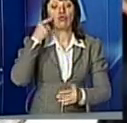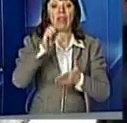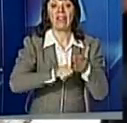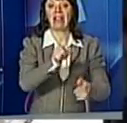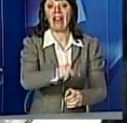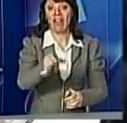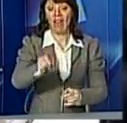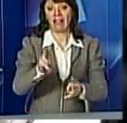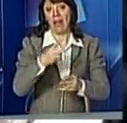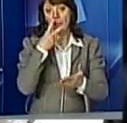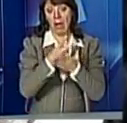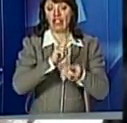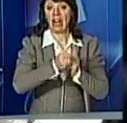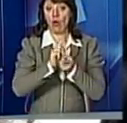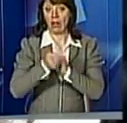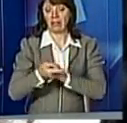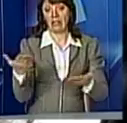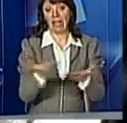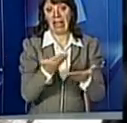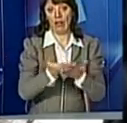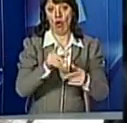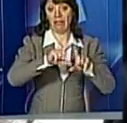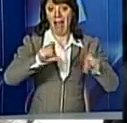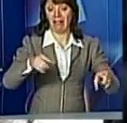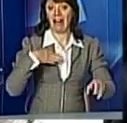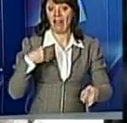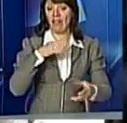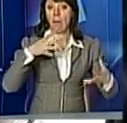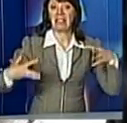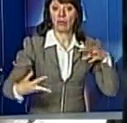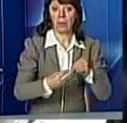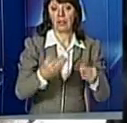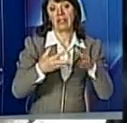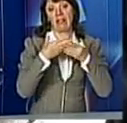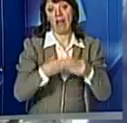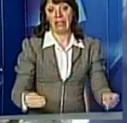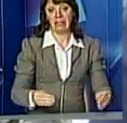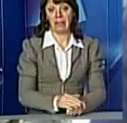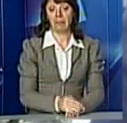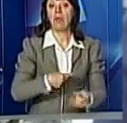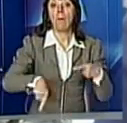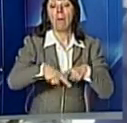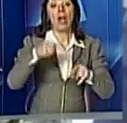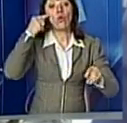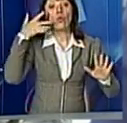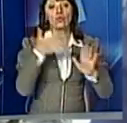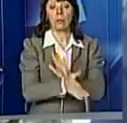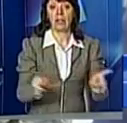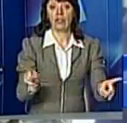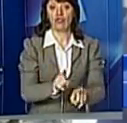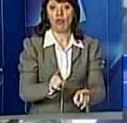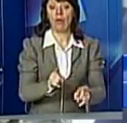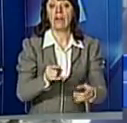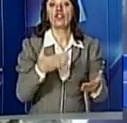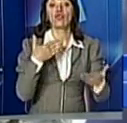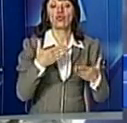львів'ян як вони бачать реорганізацію кінотеатру Львів підсумки підіб'ють вже навесні Ми зрозуміли що власне сам